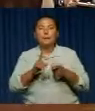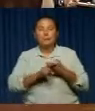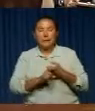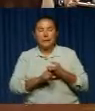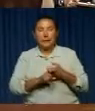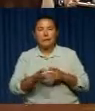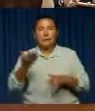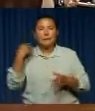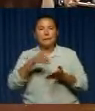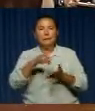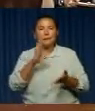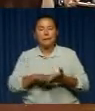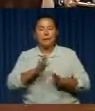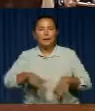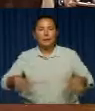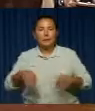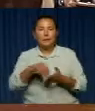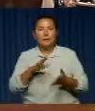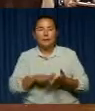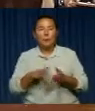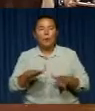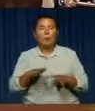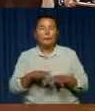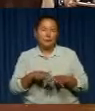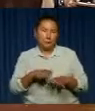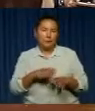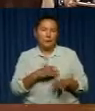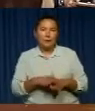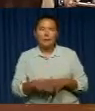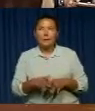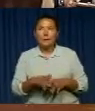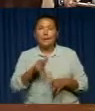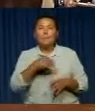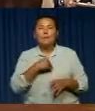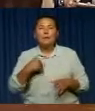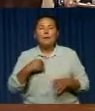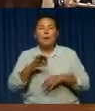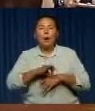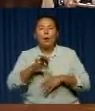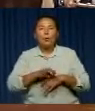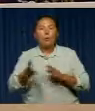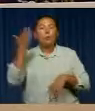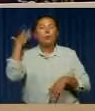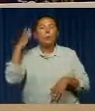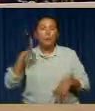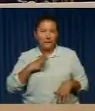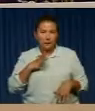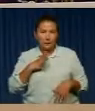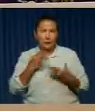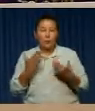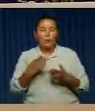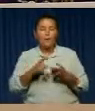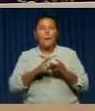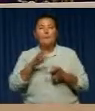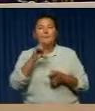кезеңде тіркелген науқас балалар тіркелген болса, соларға орын дайындаған болатынбыз. Пневмония деген ауру ол бұрыннан да бар. Ол